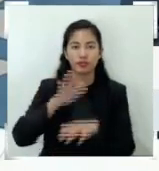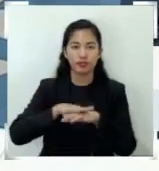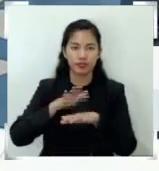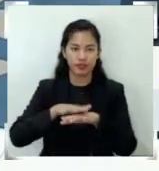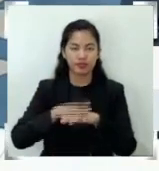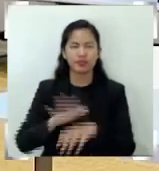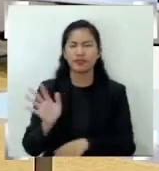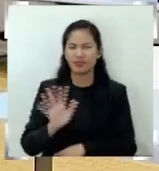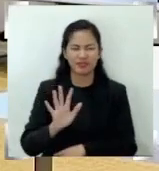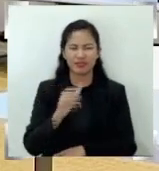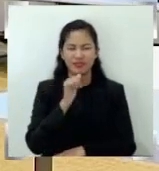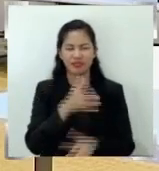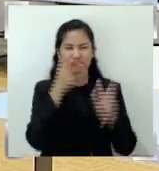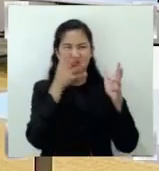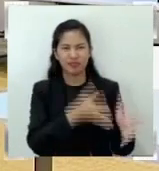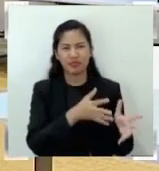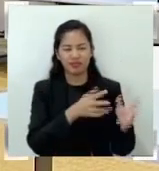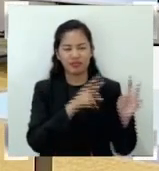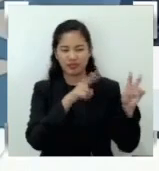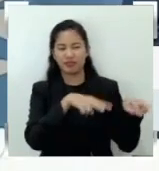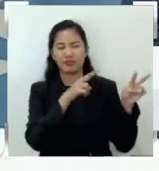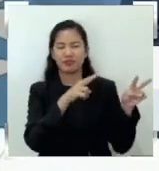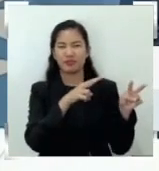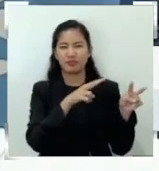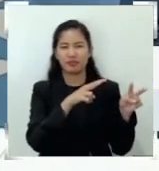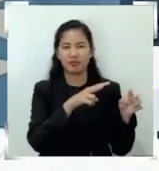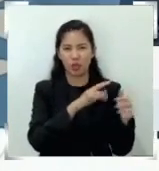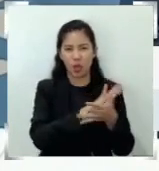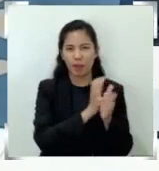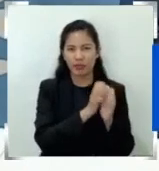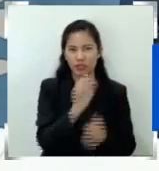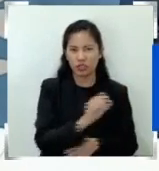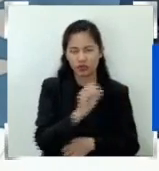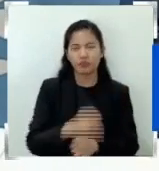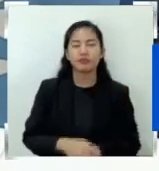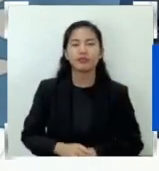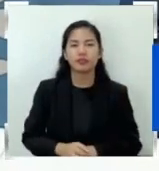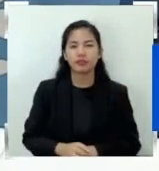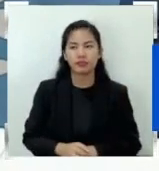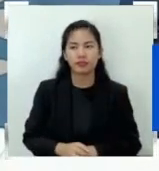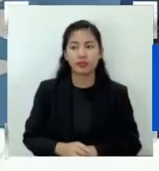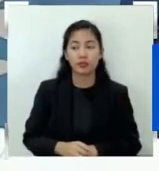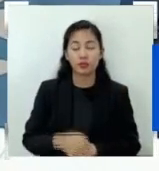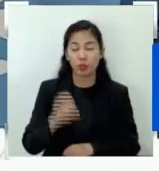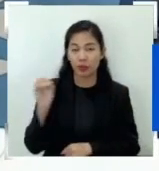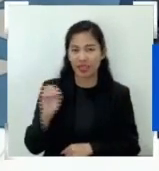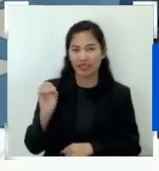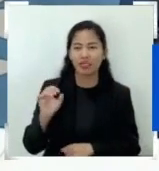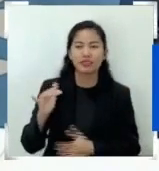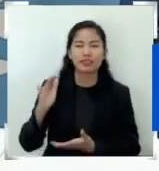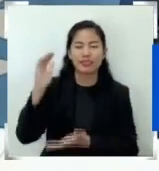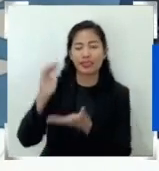ang Omicron variant na nararamdaman na sa maraming bansa. While Omicron does appear to be less severe compared to